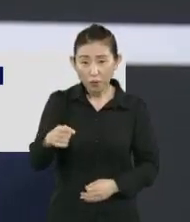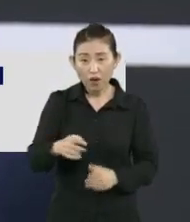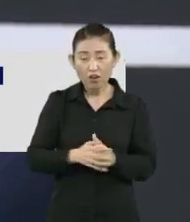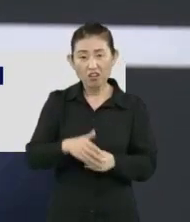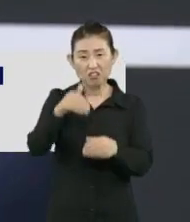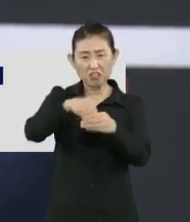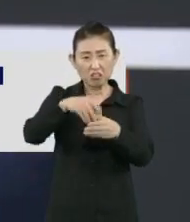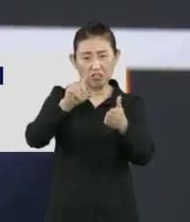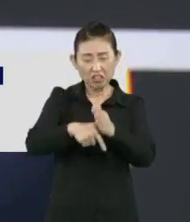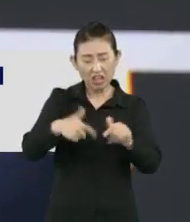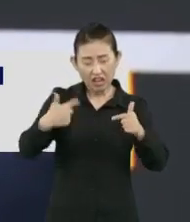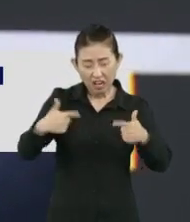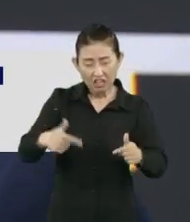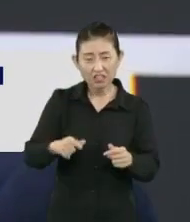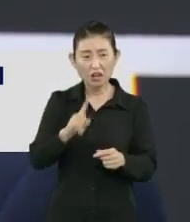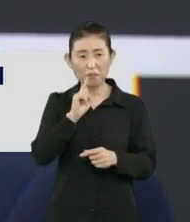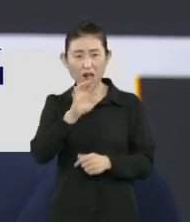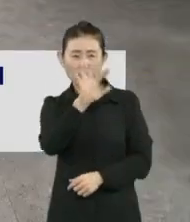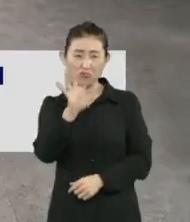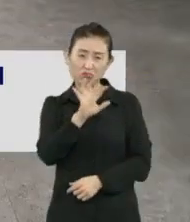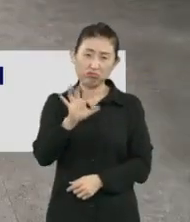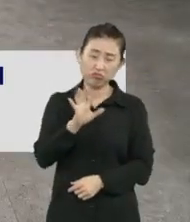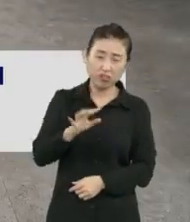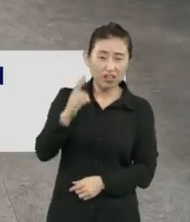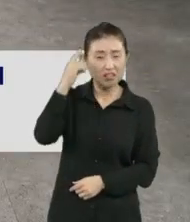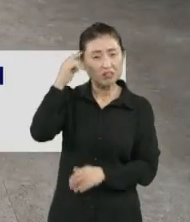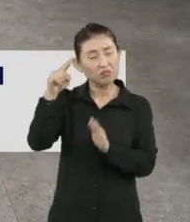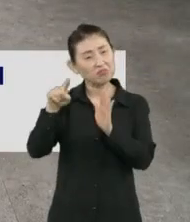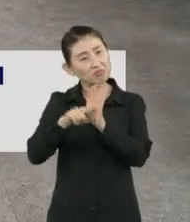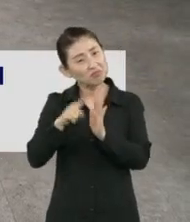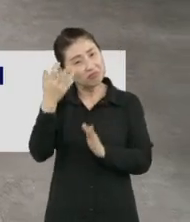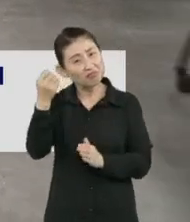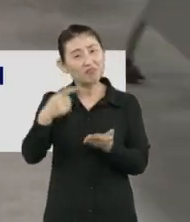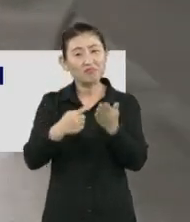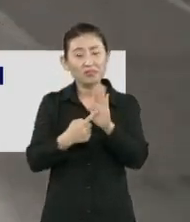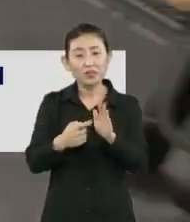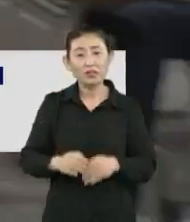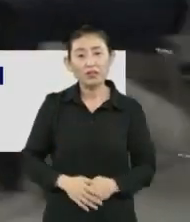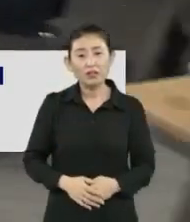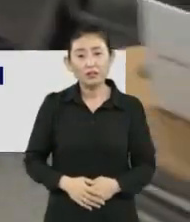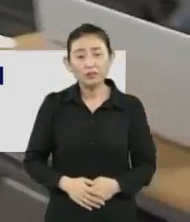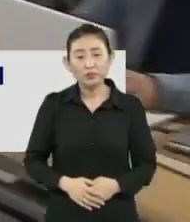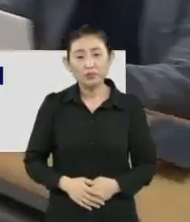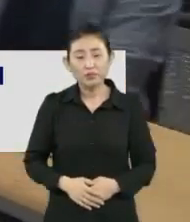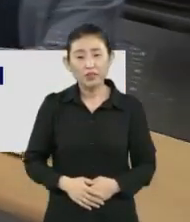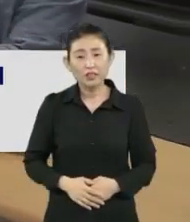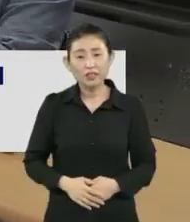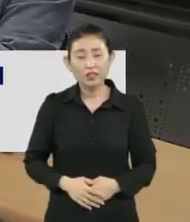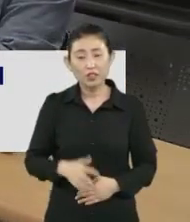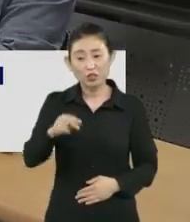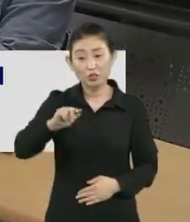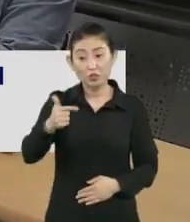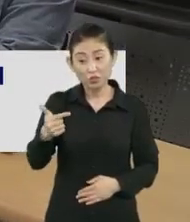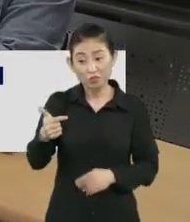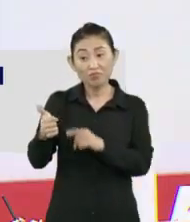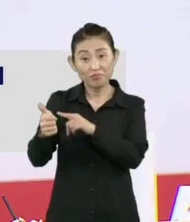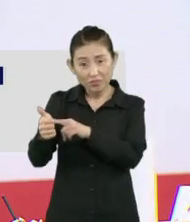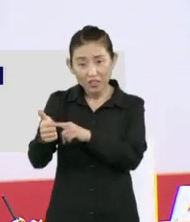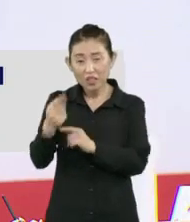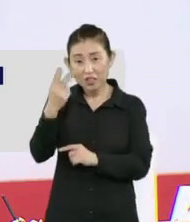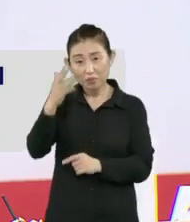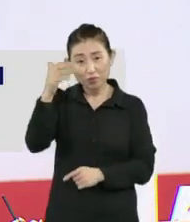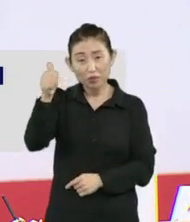선거철만 되면 꼭 나오는 문제 라며 부정적인 인식을 드러냈습니다 당내 대권 주자인 윤석열 전